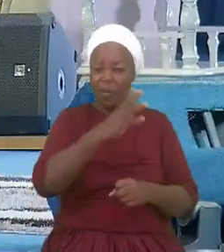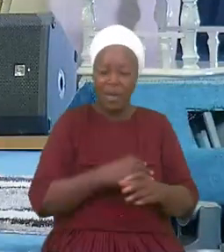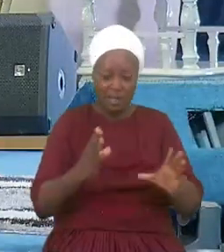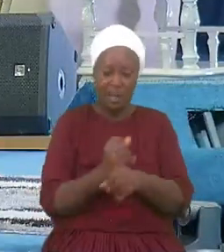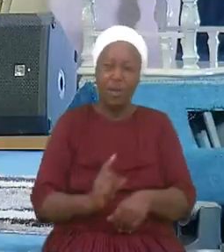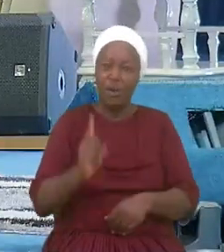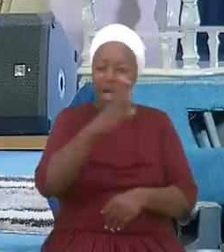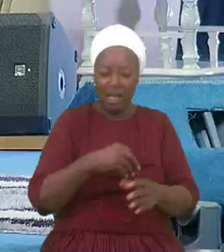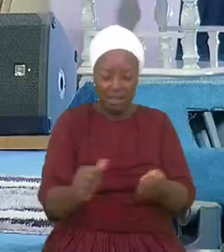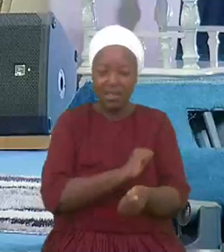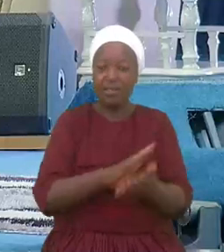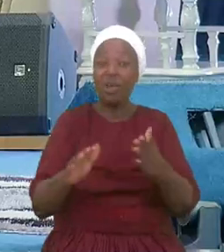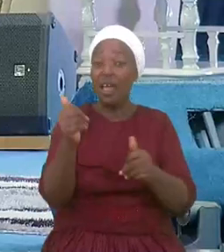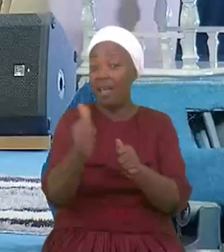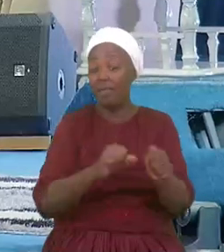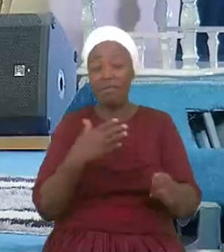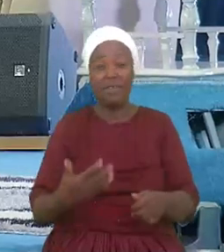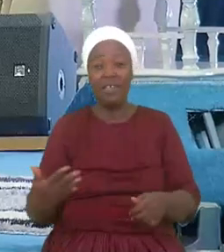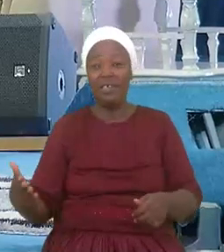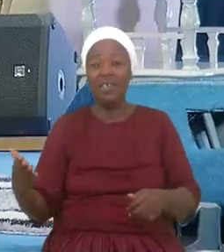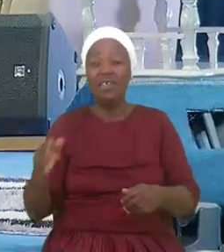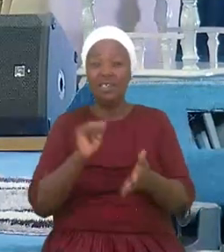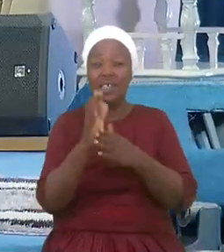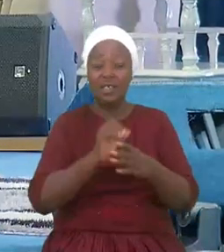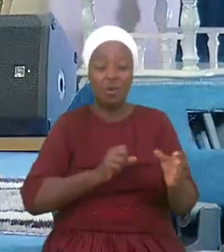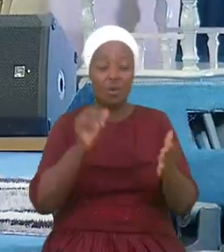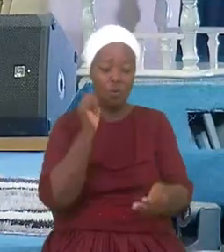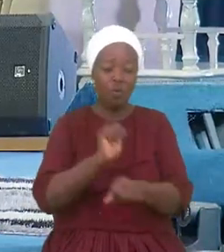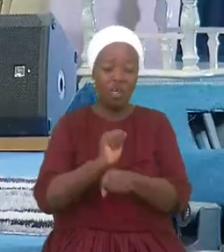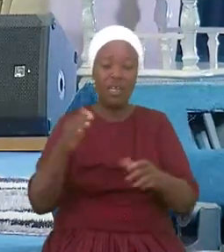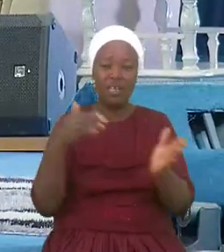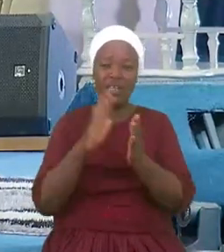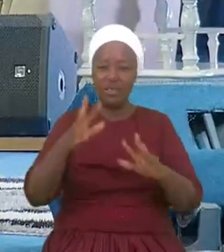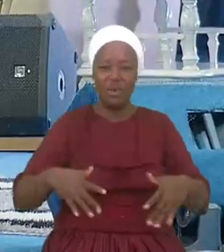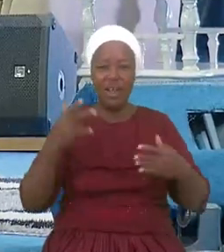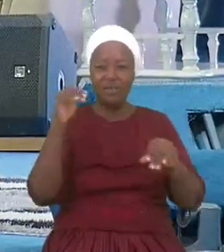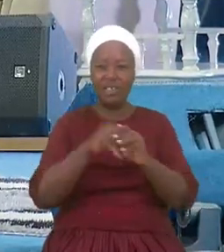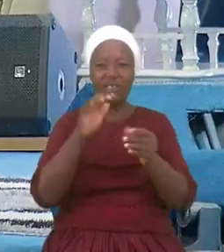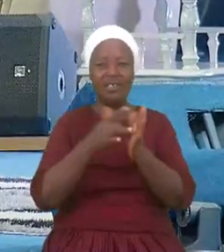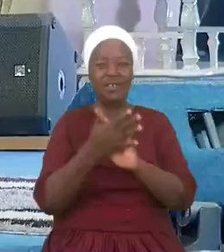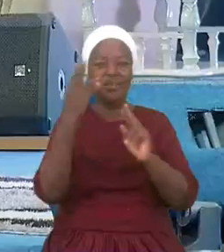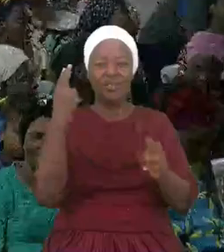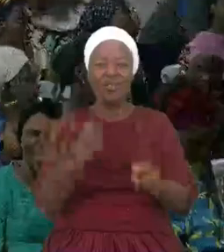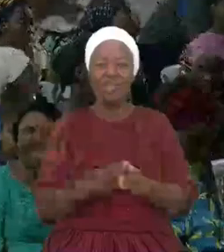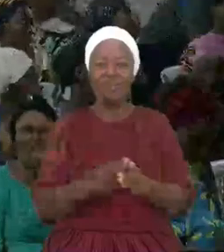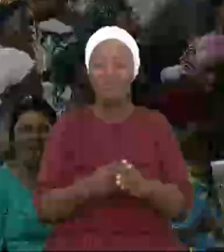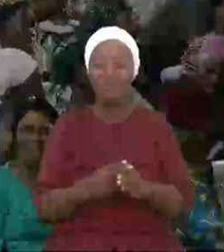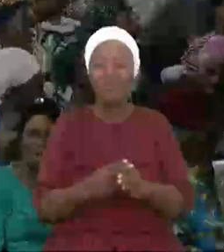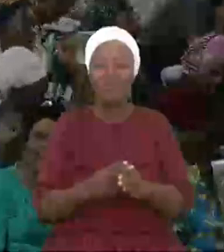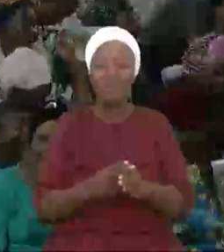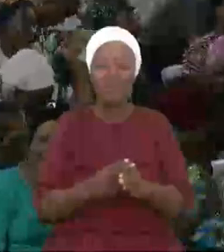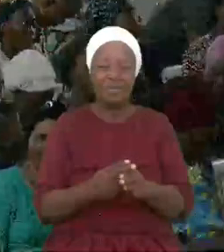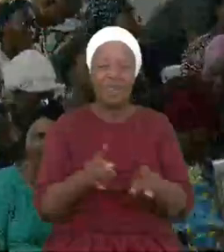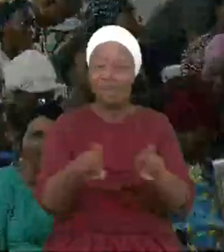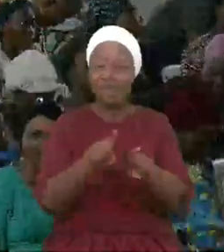vengeance et il va frapper et il va ôter il va détruire tout ce qui lutte